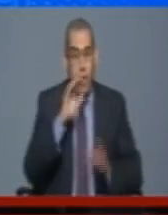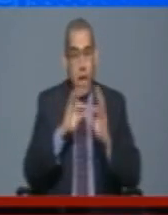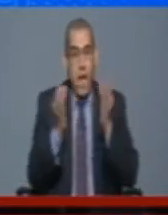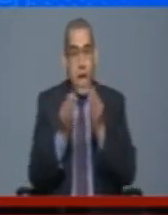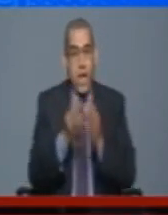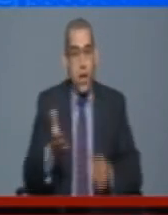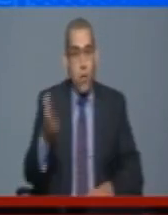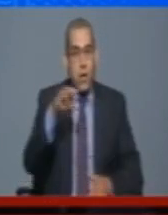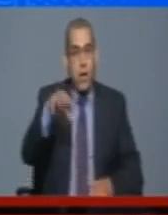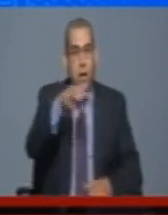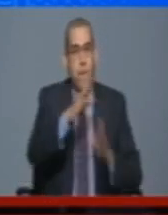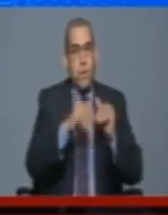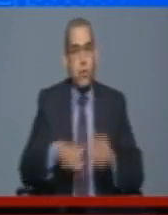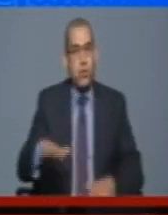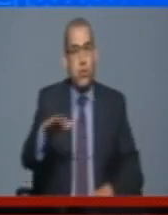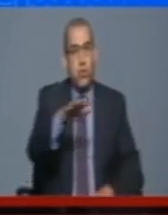كل مصر،